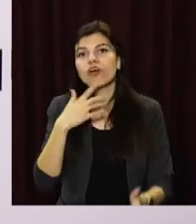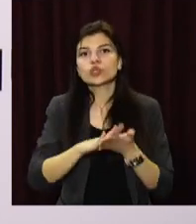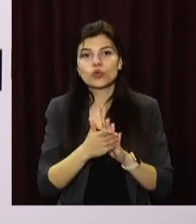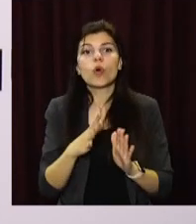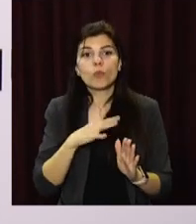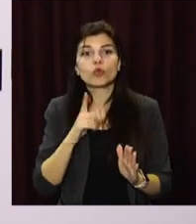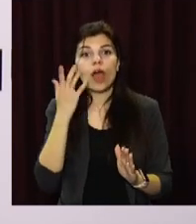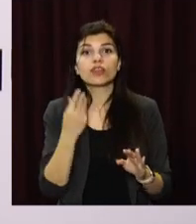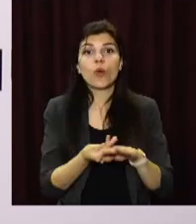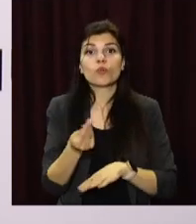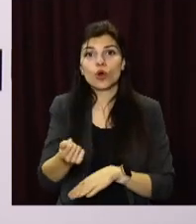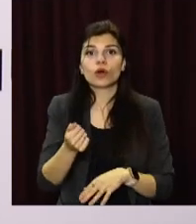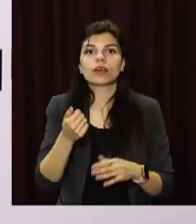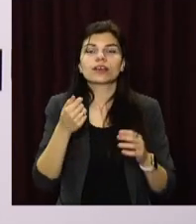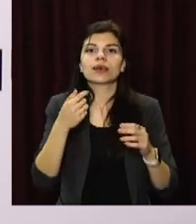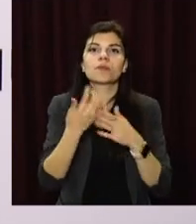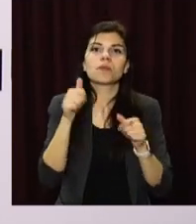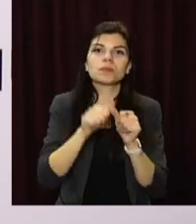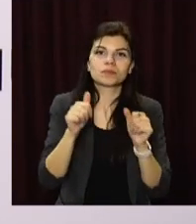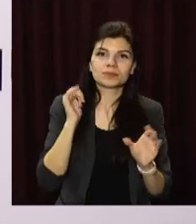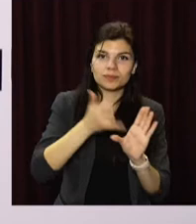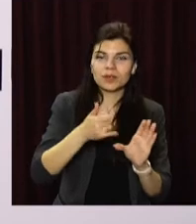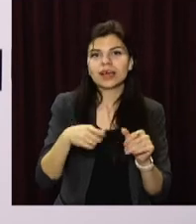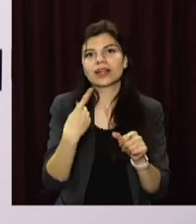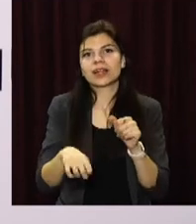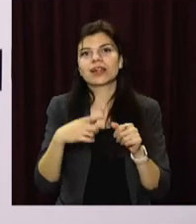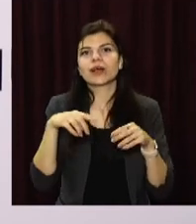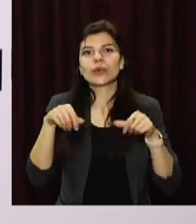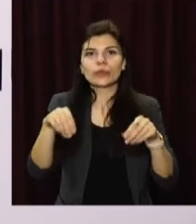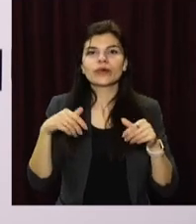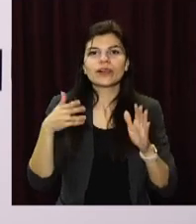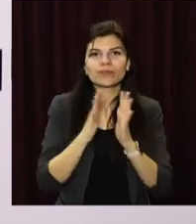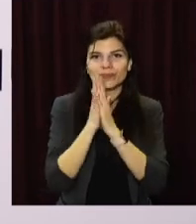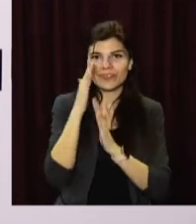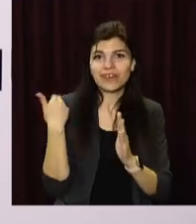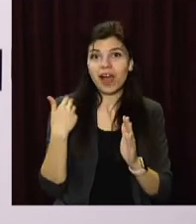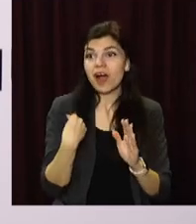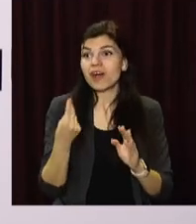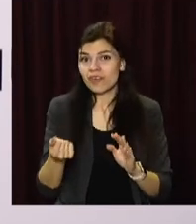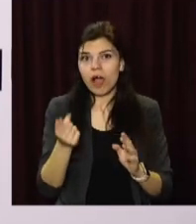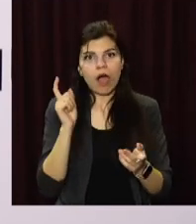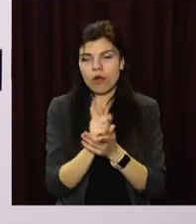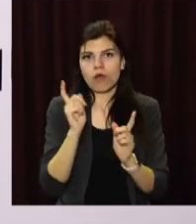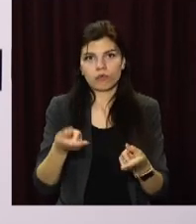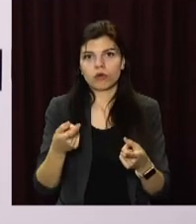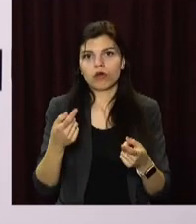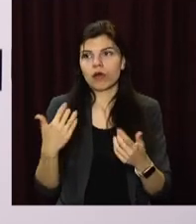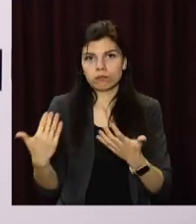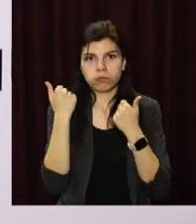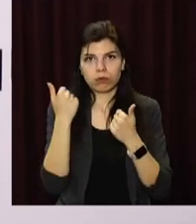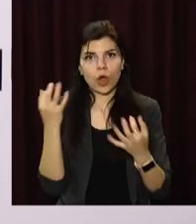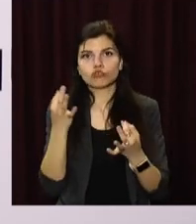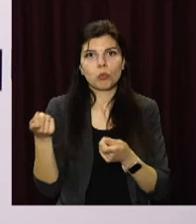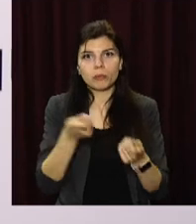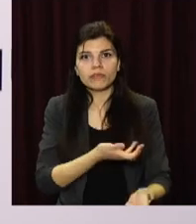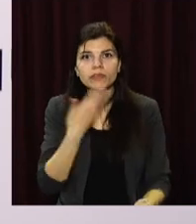коли оплатили добрива чи дизельне пальне, а по суті заплатили за повітря. Нам нічого не